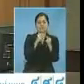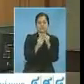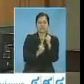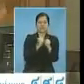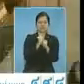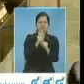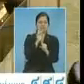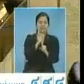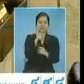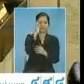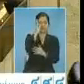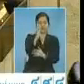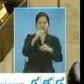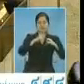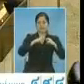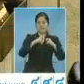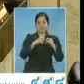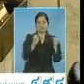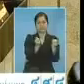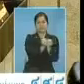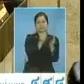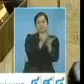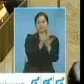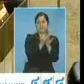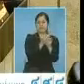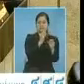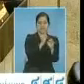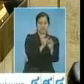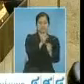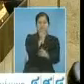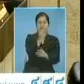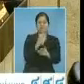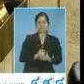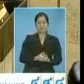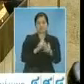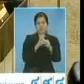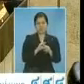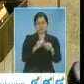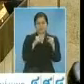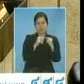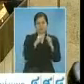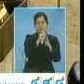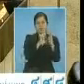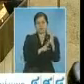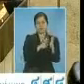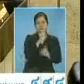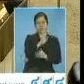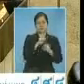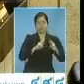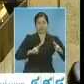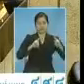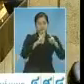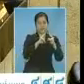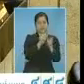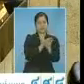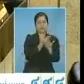ไม่ส่งผลกระทบต่อตลาดทางการเงินค่ะสำหรับเรื่องของความยั่งยืนของการคลังนะคะซึ่งในช่วงแรก